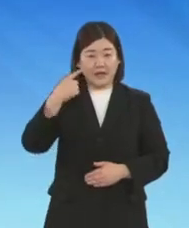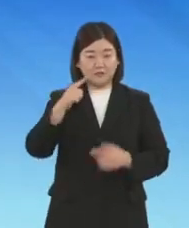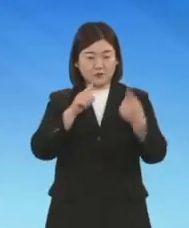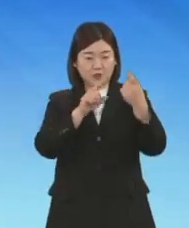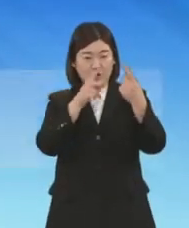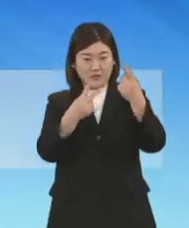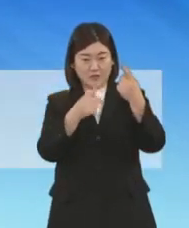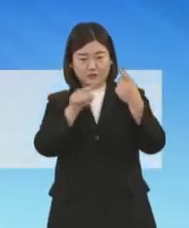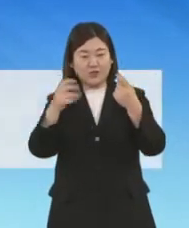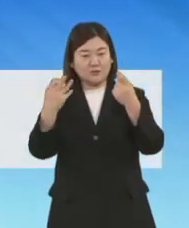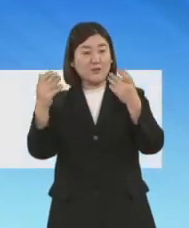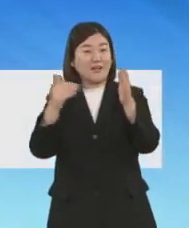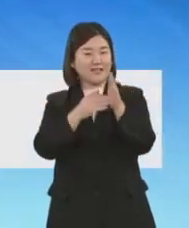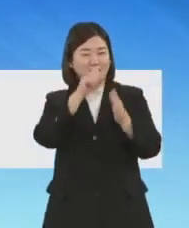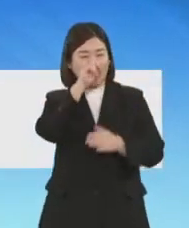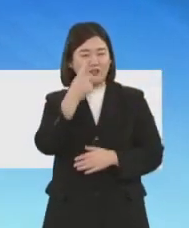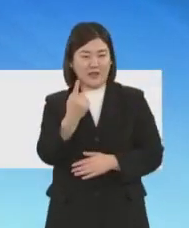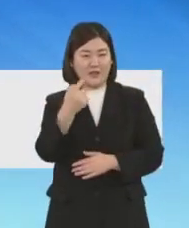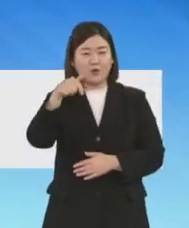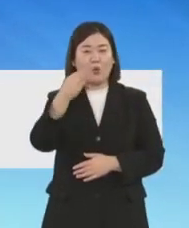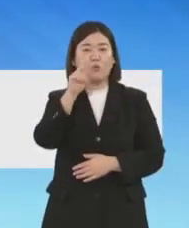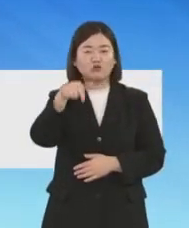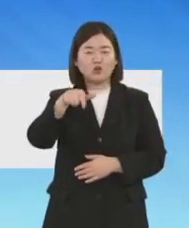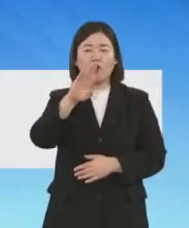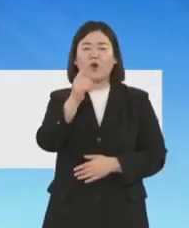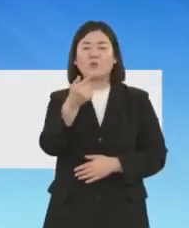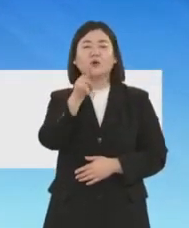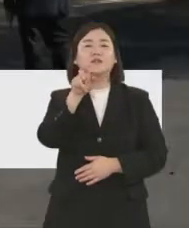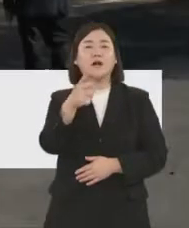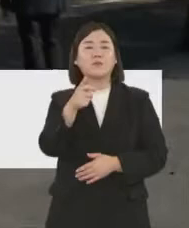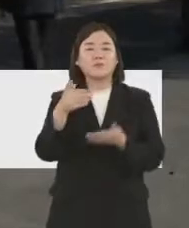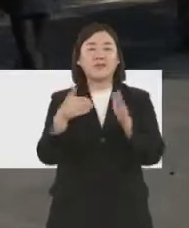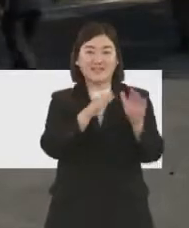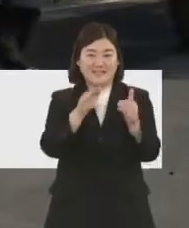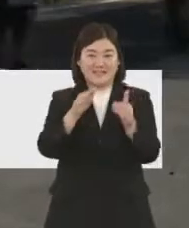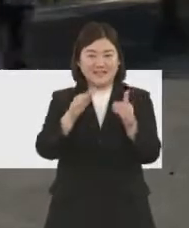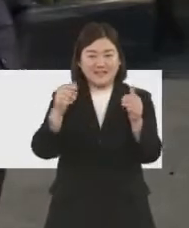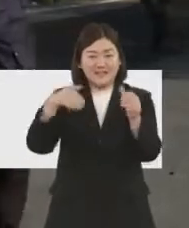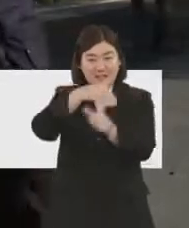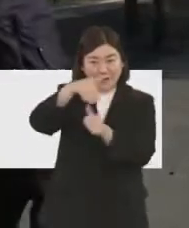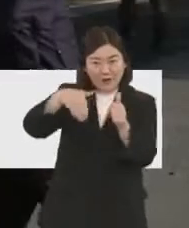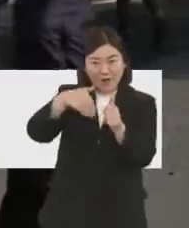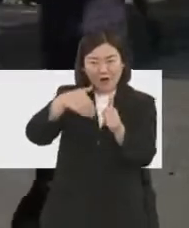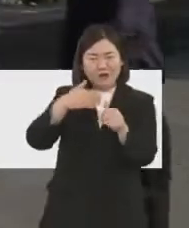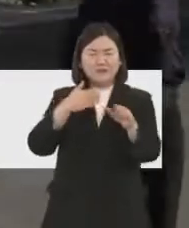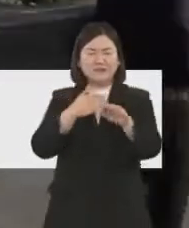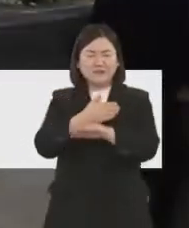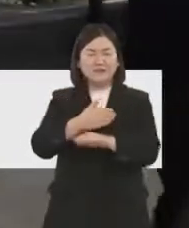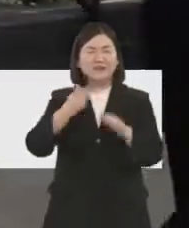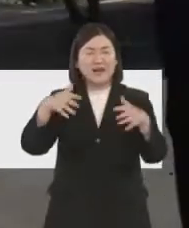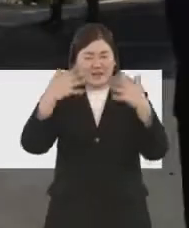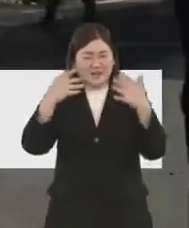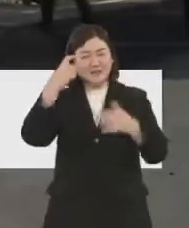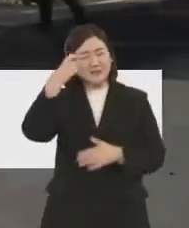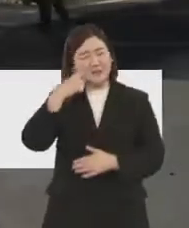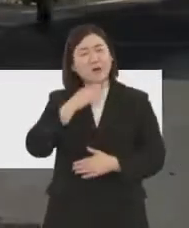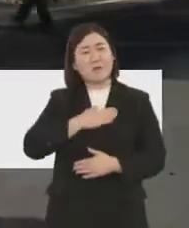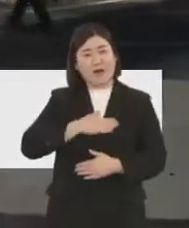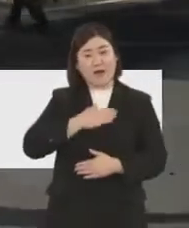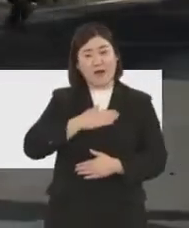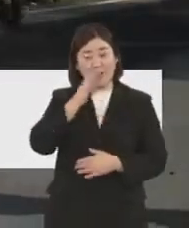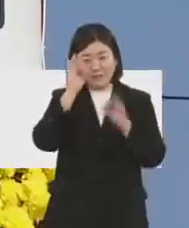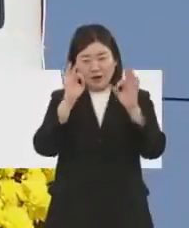다음 달 2일부터 13일까지 서산시 고북면 동남골길 일원에서 늦가을 정취를 만끽할 수 있는 제23회